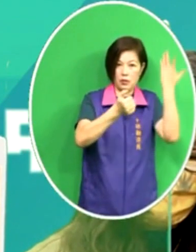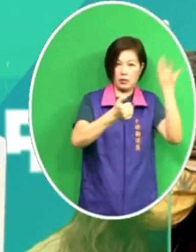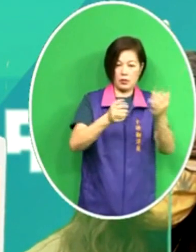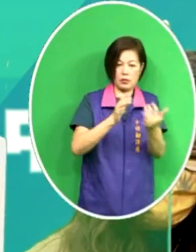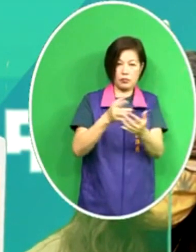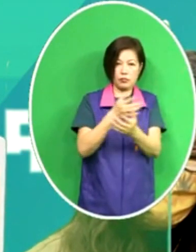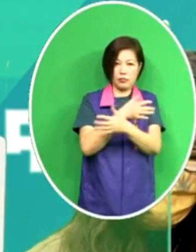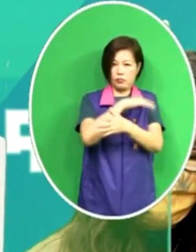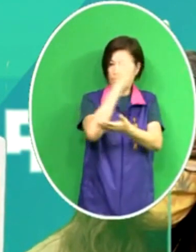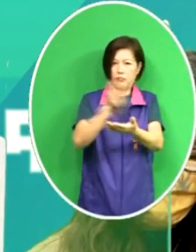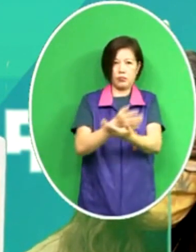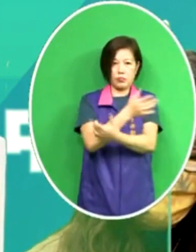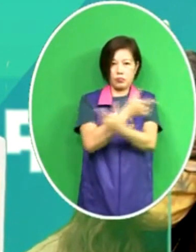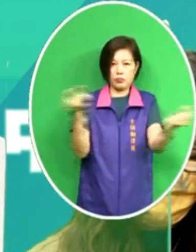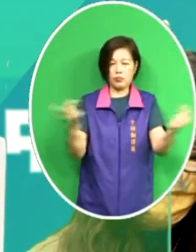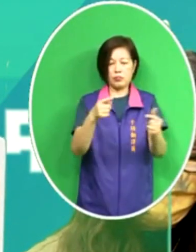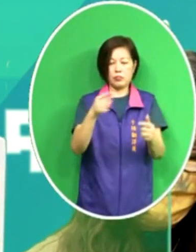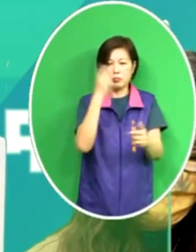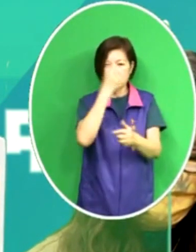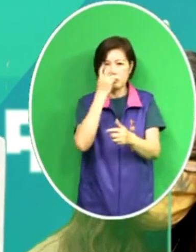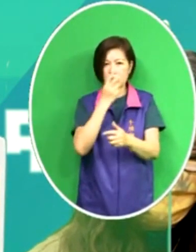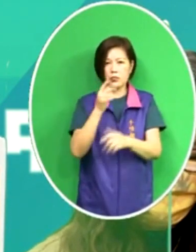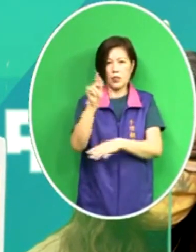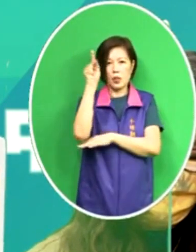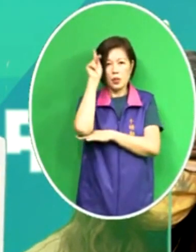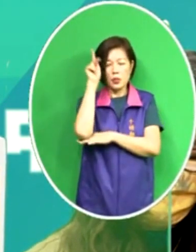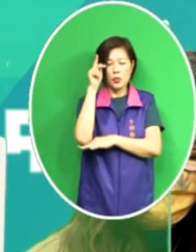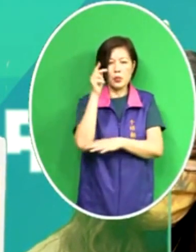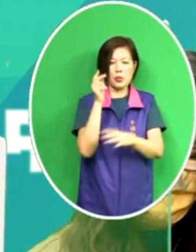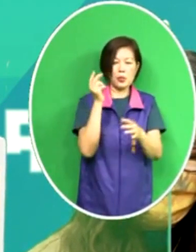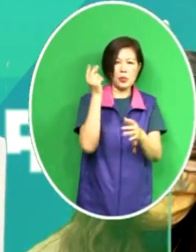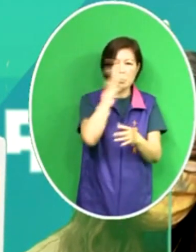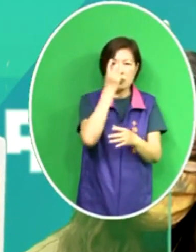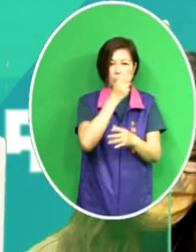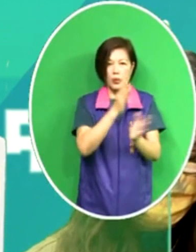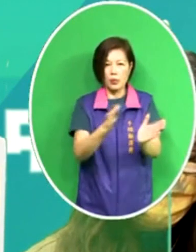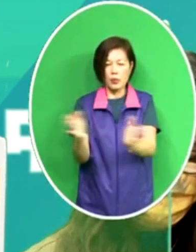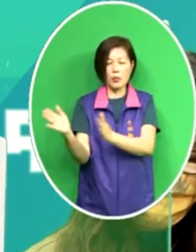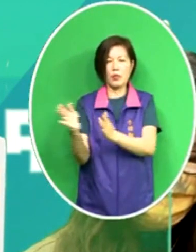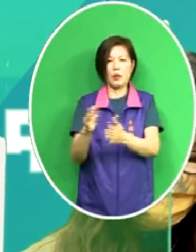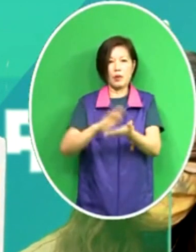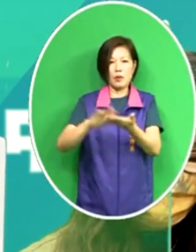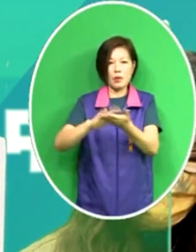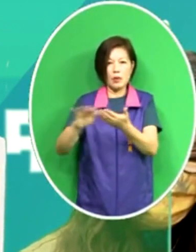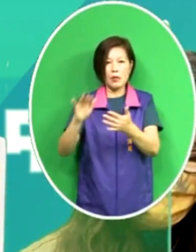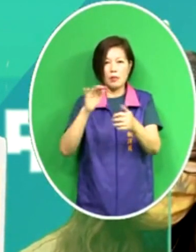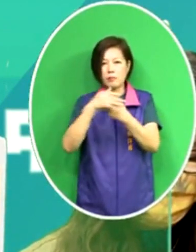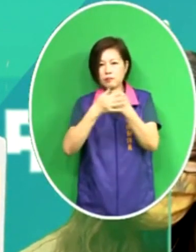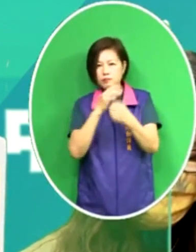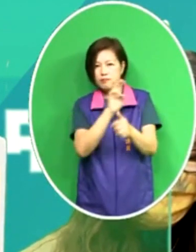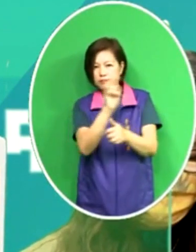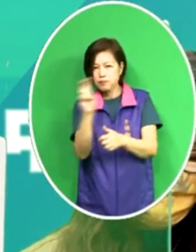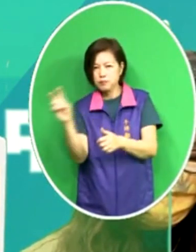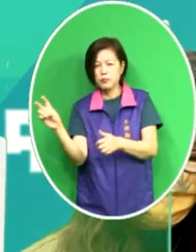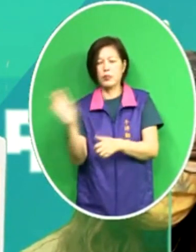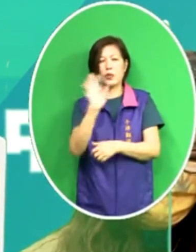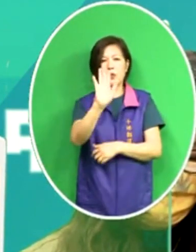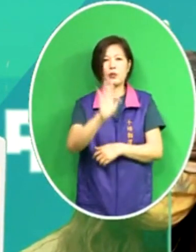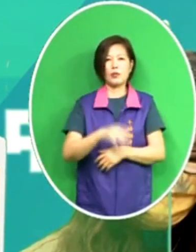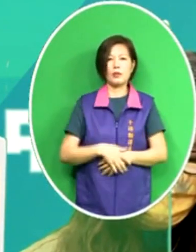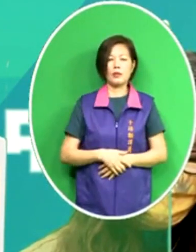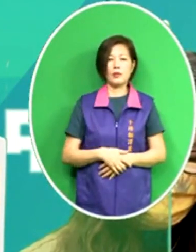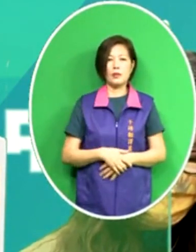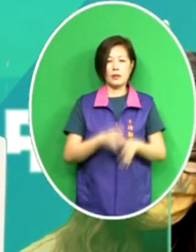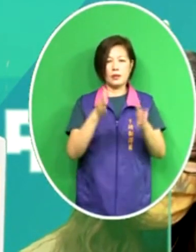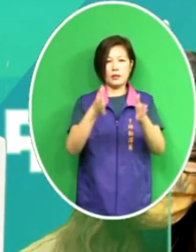括住宿的管理、宿舍的管理、清洁的维护等等。那么针对所有的有